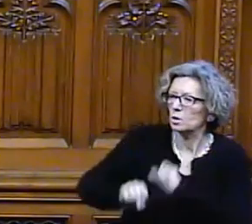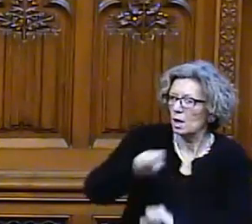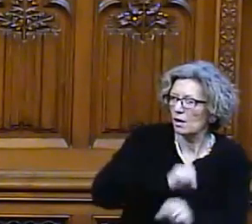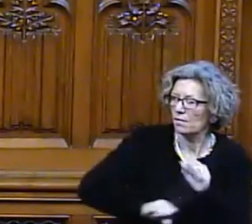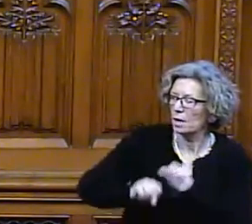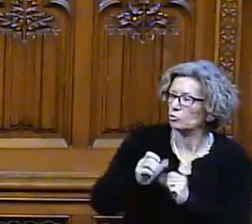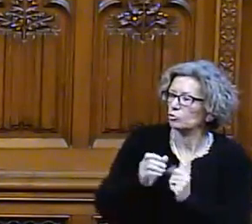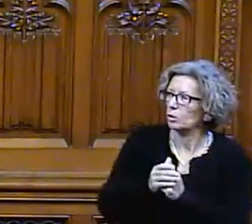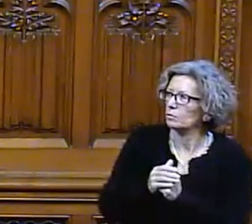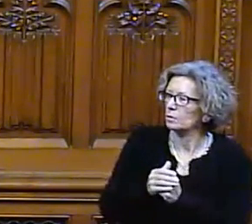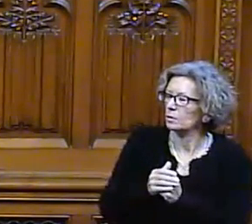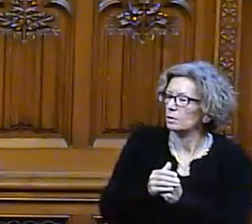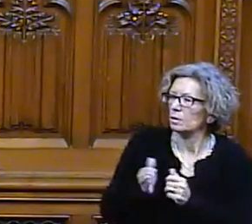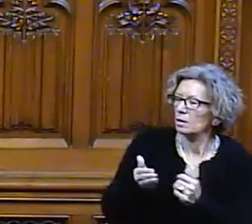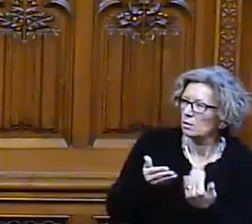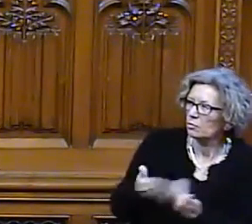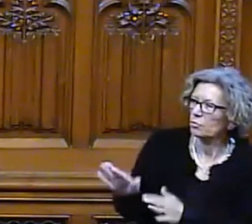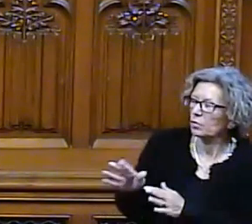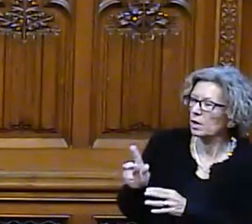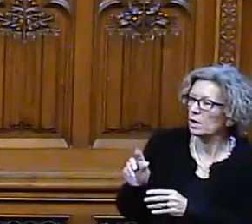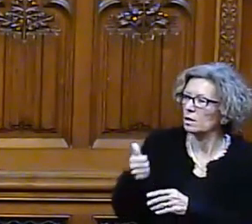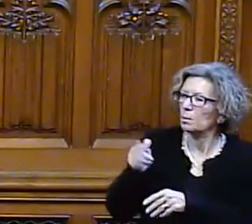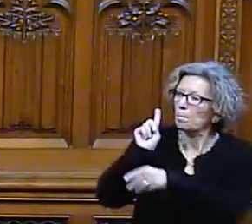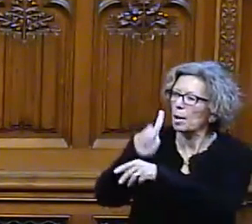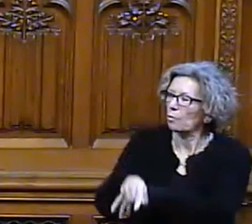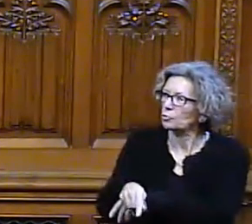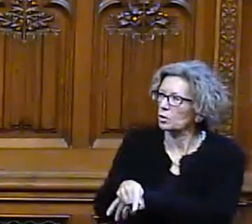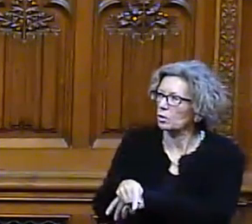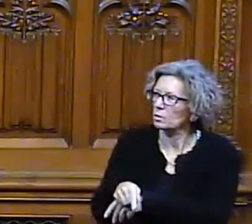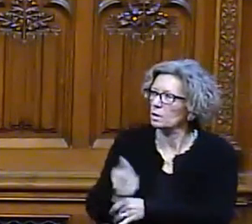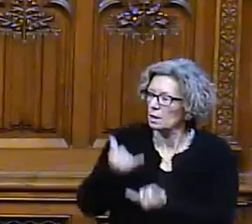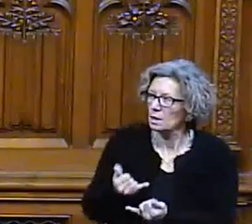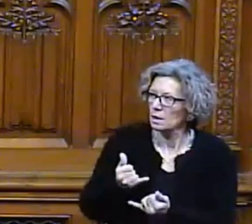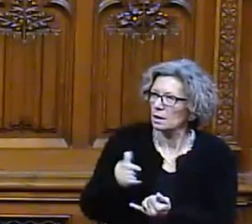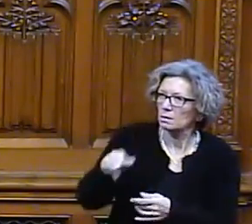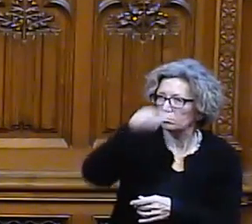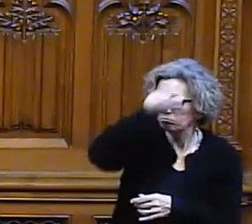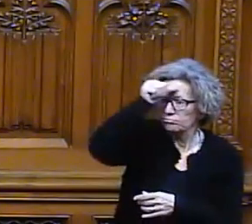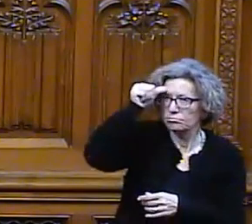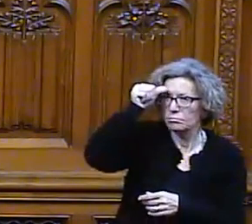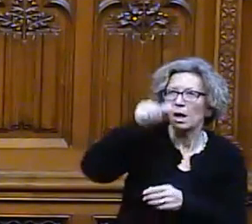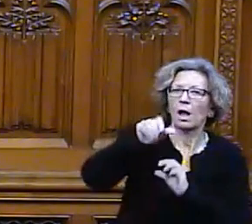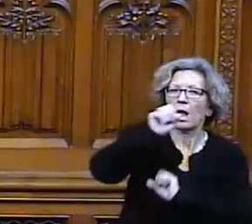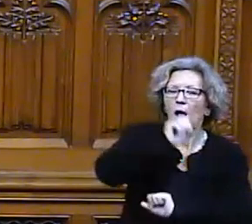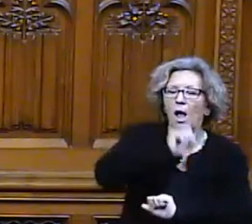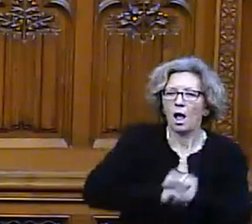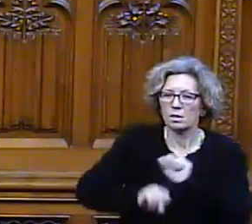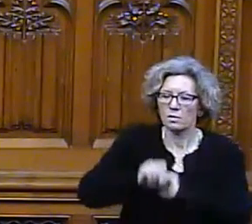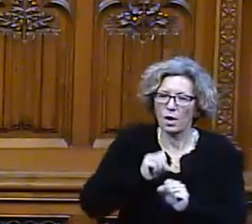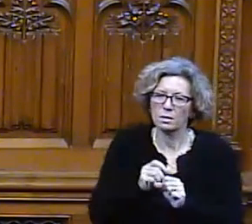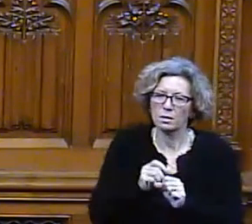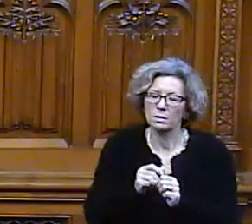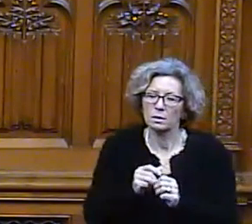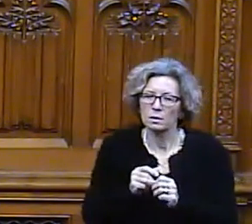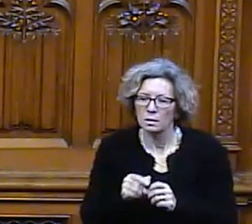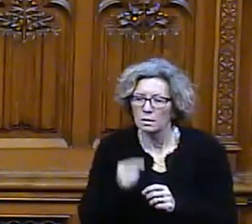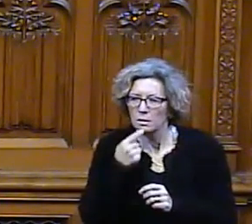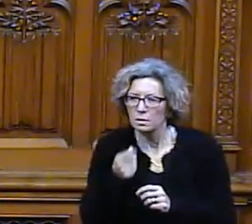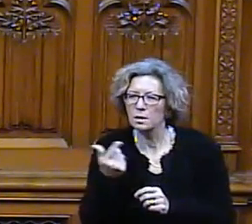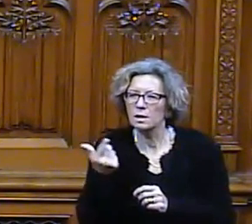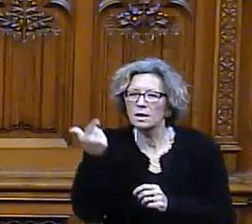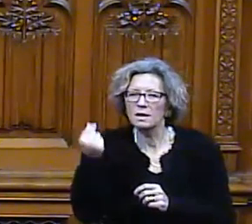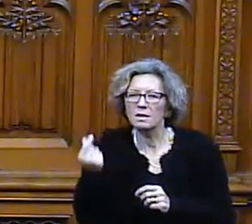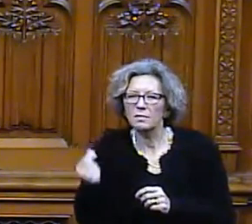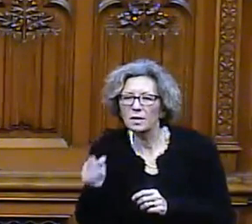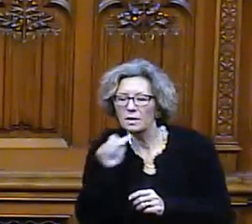Bildungsanwaltschaft. Weg von den Beauftragten, sie heißen jetzt Anwälte. Man muss ihnen vielleicht noch sagen, sie sollen sich auf Twitter noch